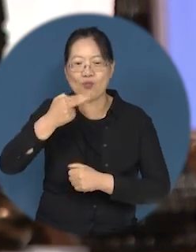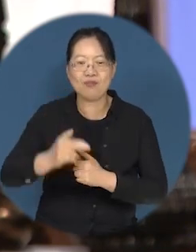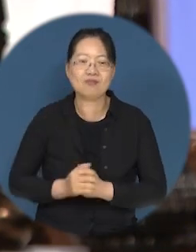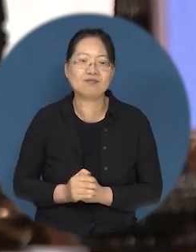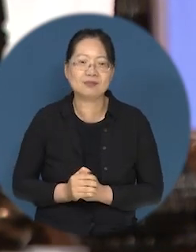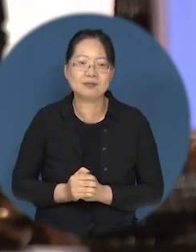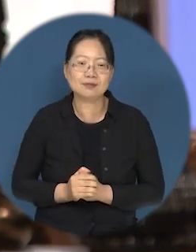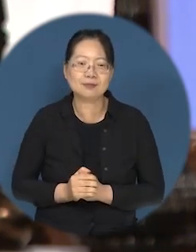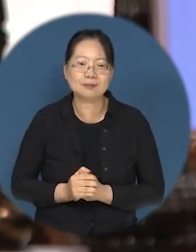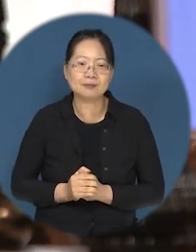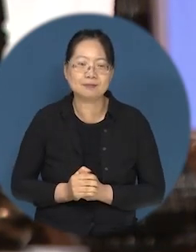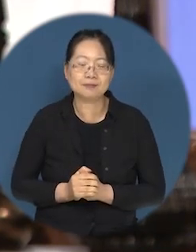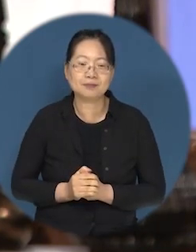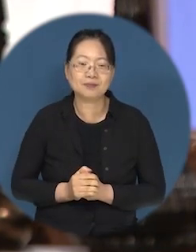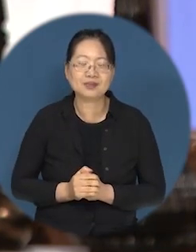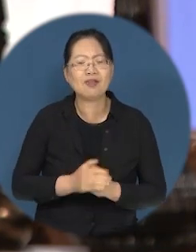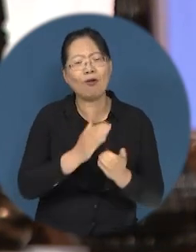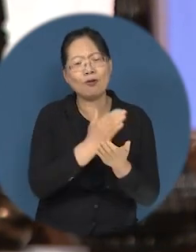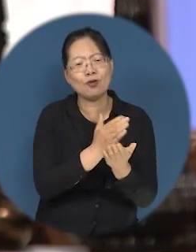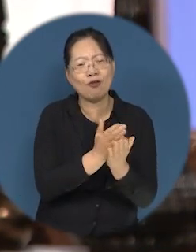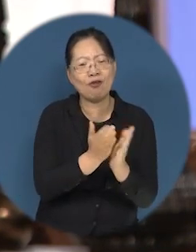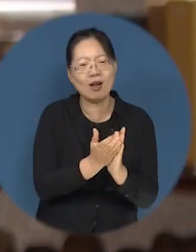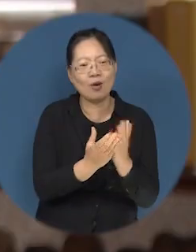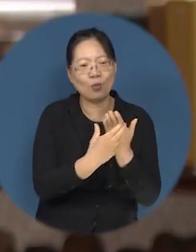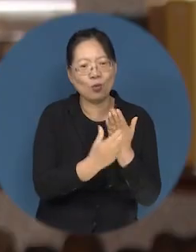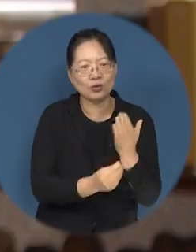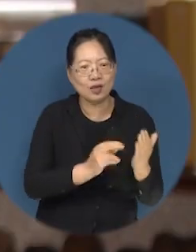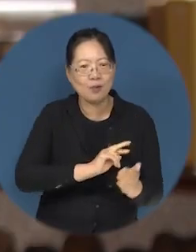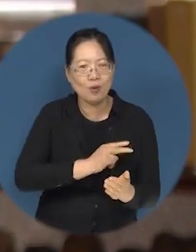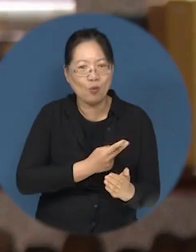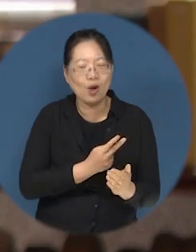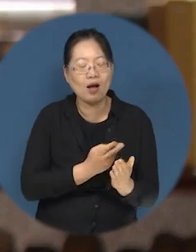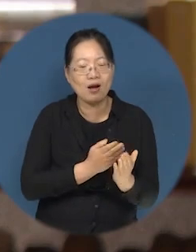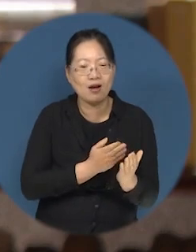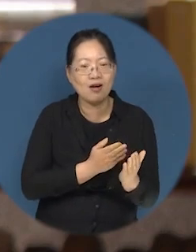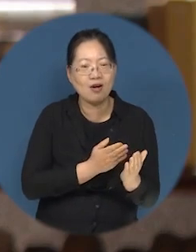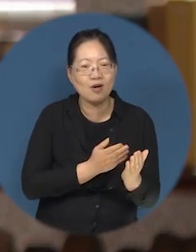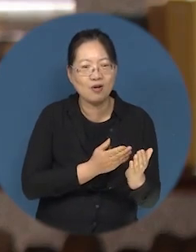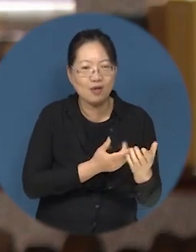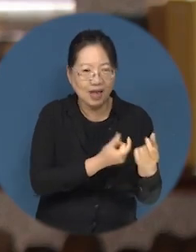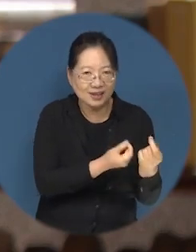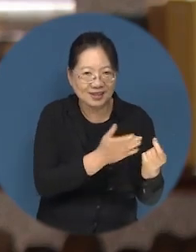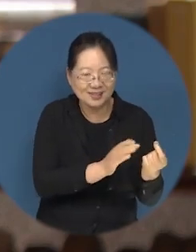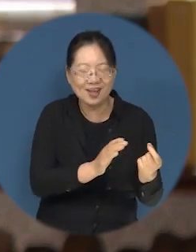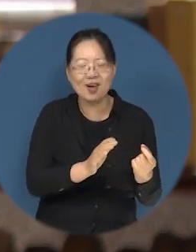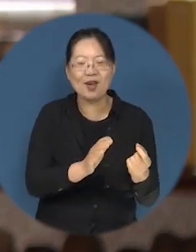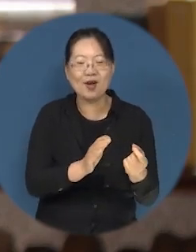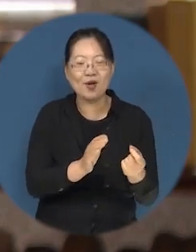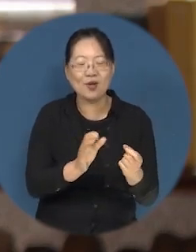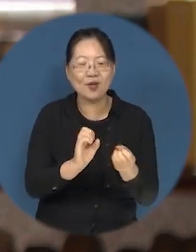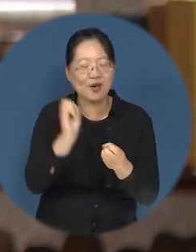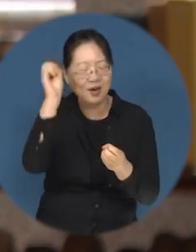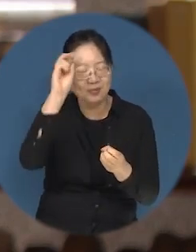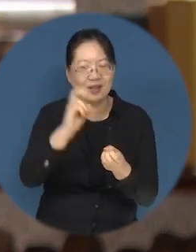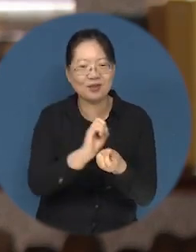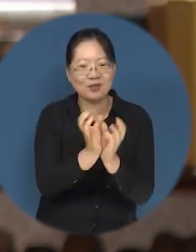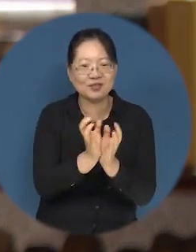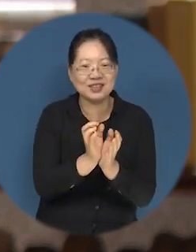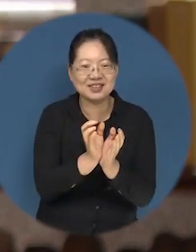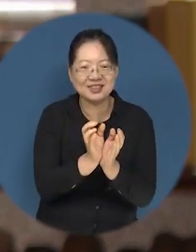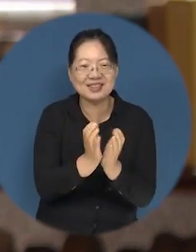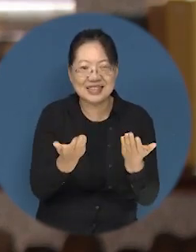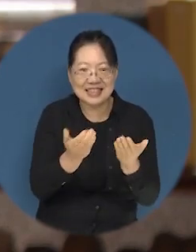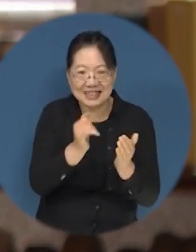없습니다. 예. 다양하네요. 복사 네. 명함은 좀 비슷한 건데 네. 갑자기 꽃이 등장했어요. 네. 그리고 또요.